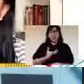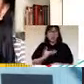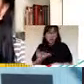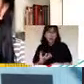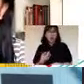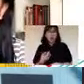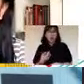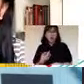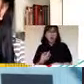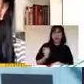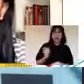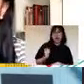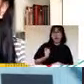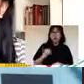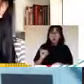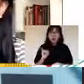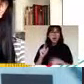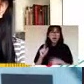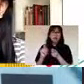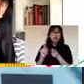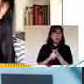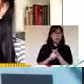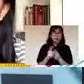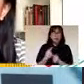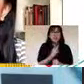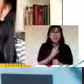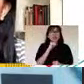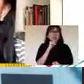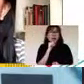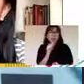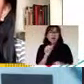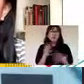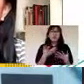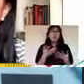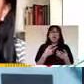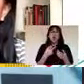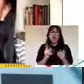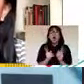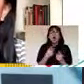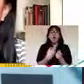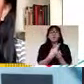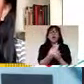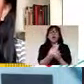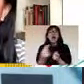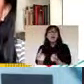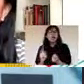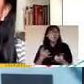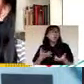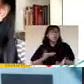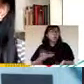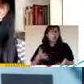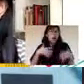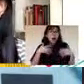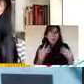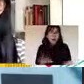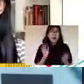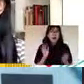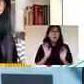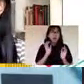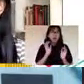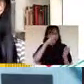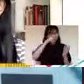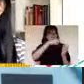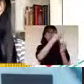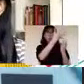siapa teman-teman kita, kalau belanja, senangnya belanja apa, dan lain-lain, itu menjadi lebih mudah di